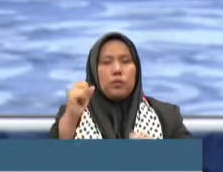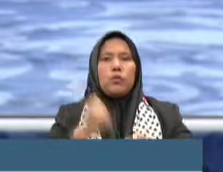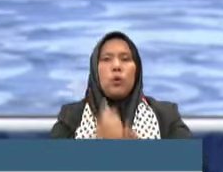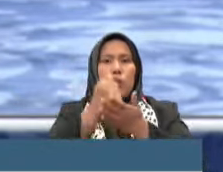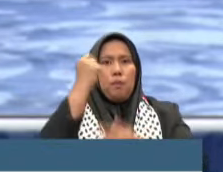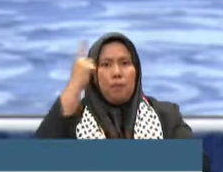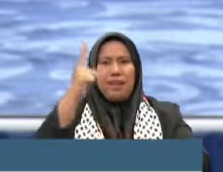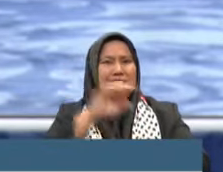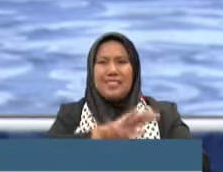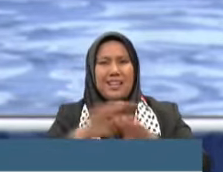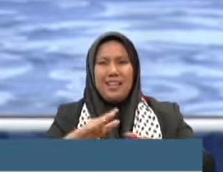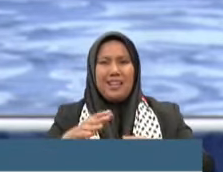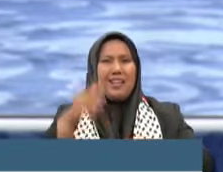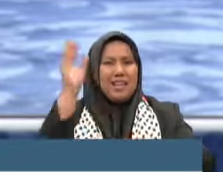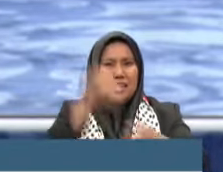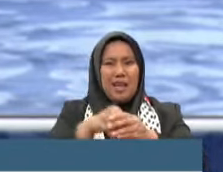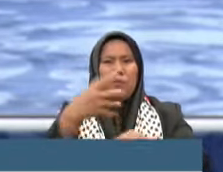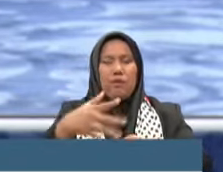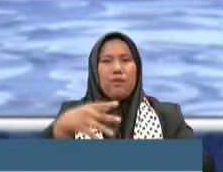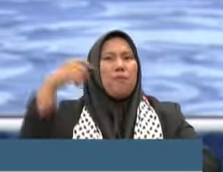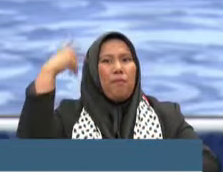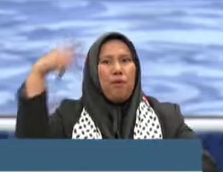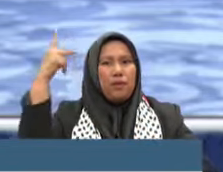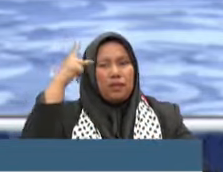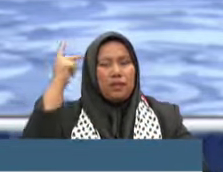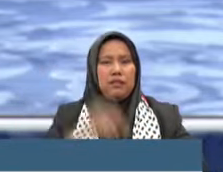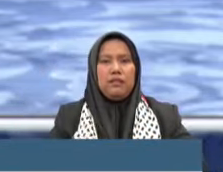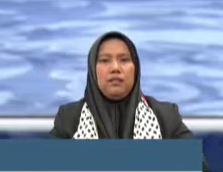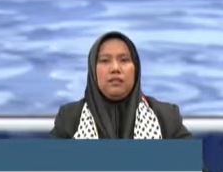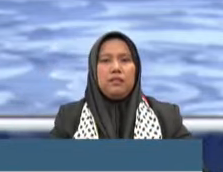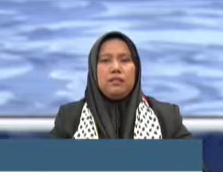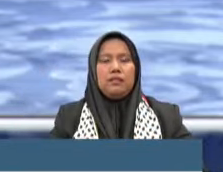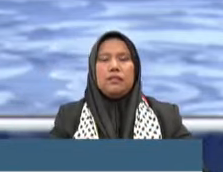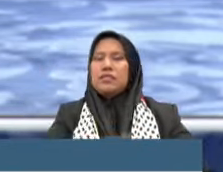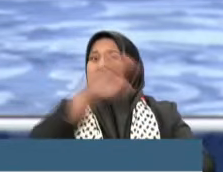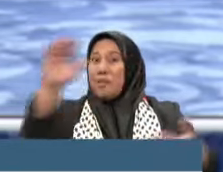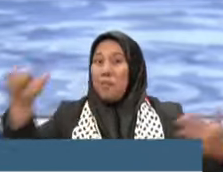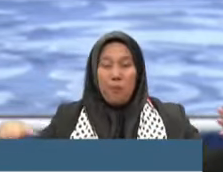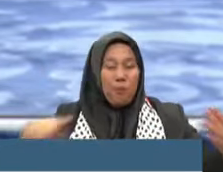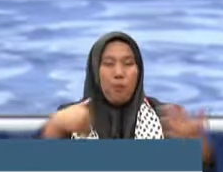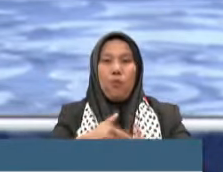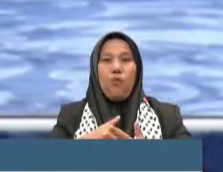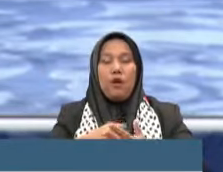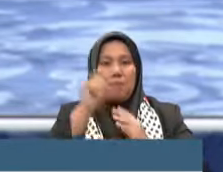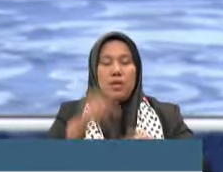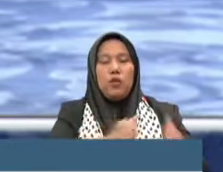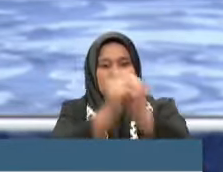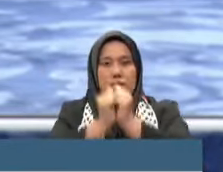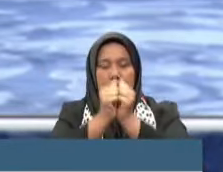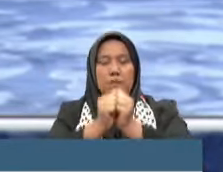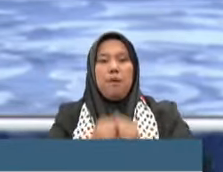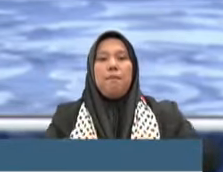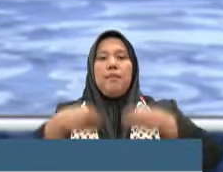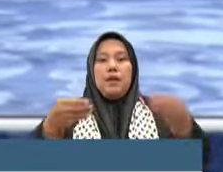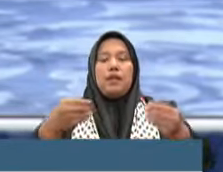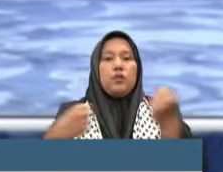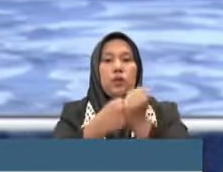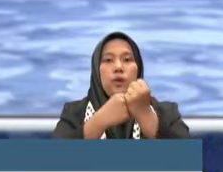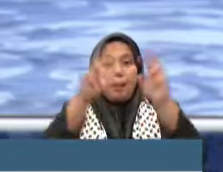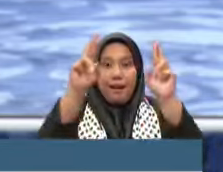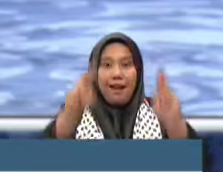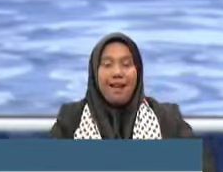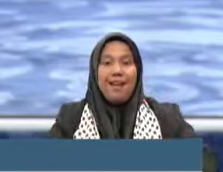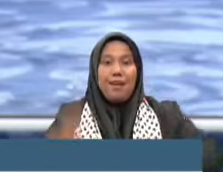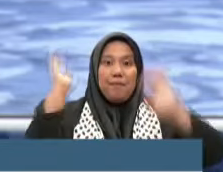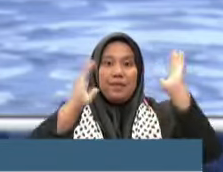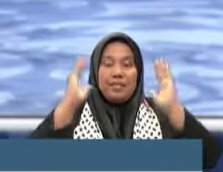bahan politik. Pada kerana hal ini, semua tak kira parti harus bersama memberikan sokongan supaya rakyat Malaysia dan